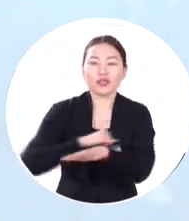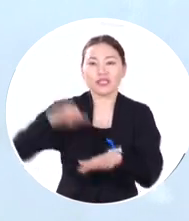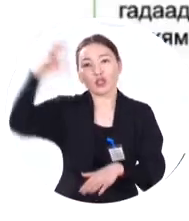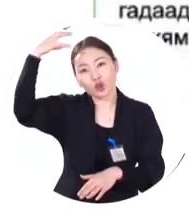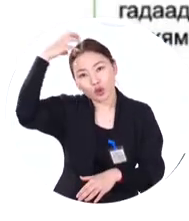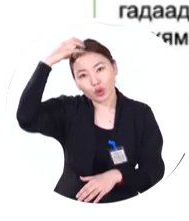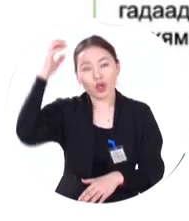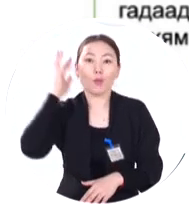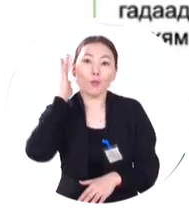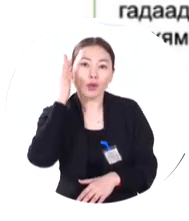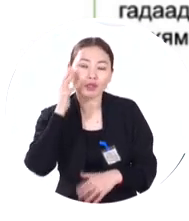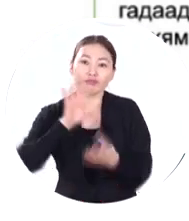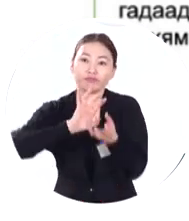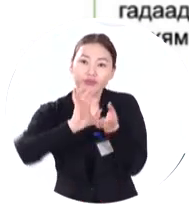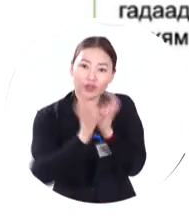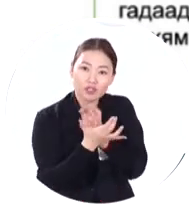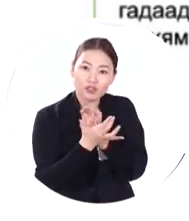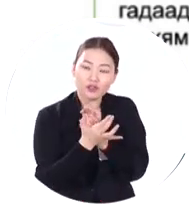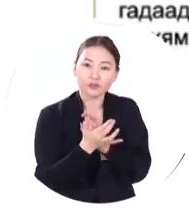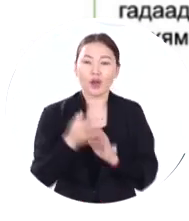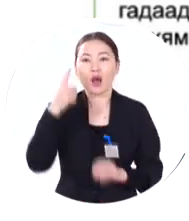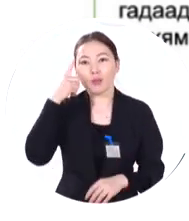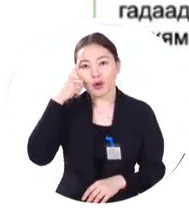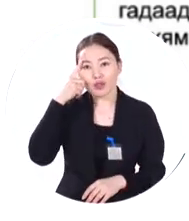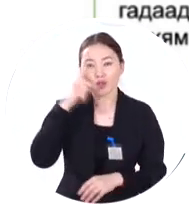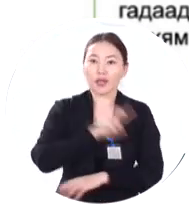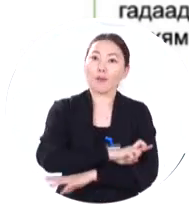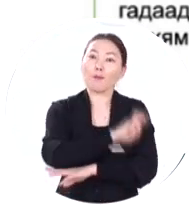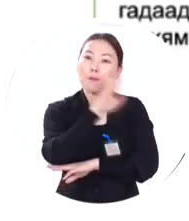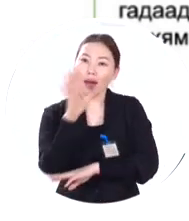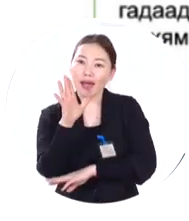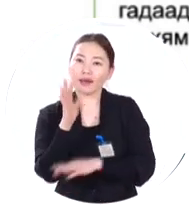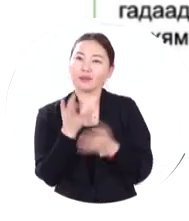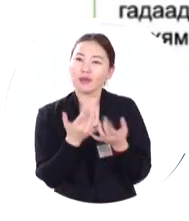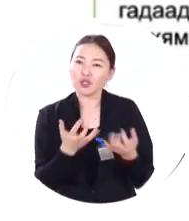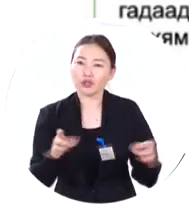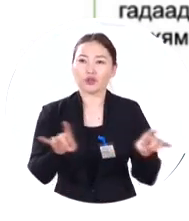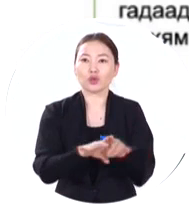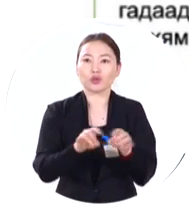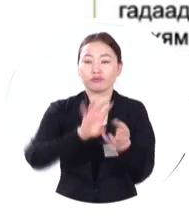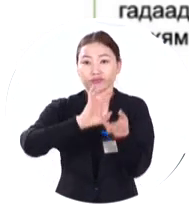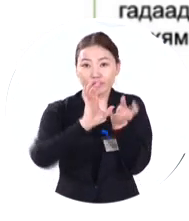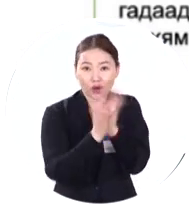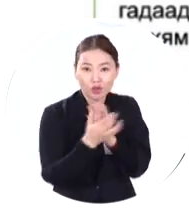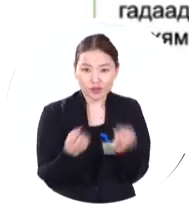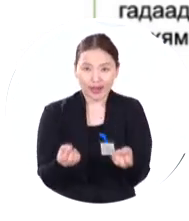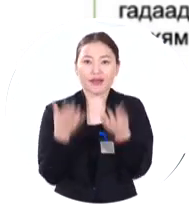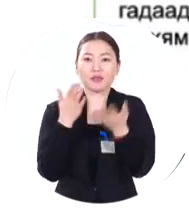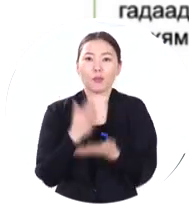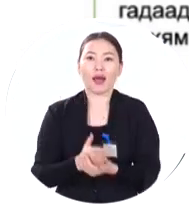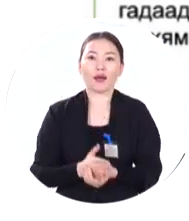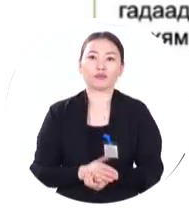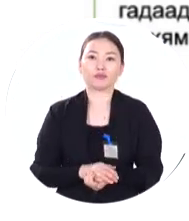ээ. За, гадаад дотоод шалтгааны улмаас манж өөрсдөө хямралд орсон учраас энэ хямралаасаа гарахын тулд